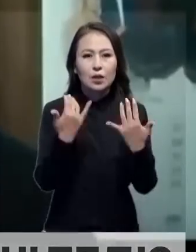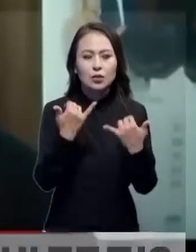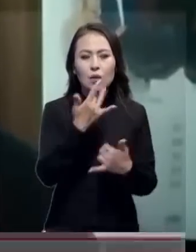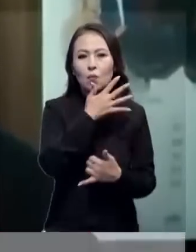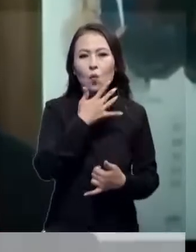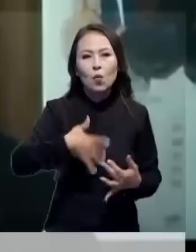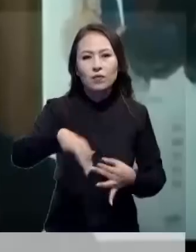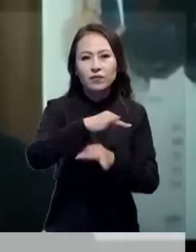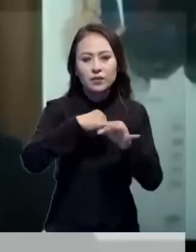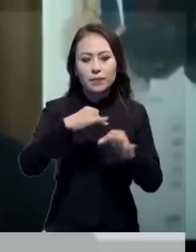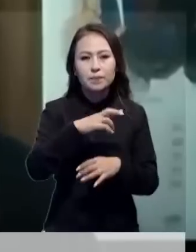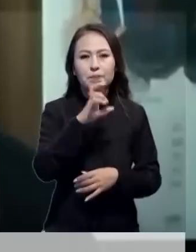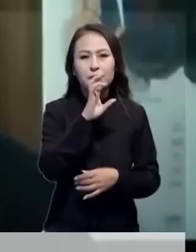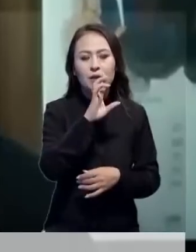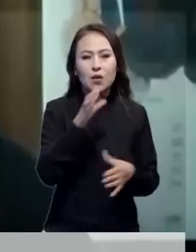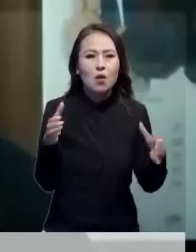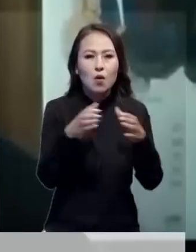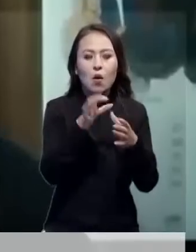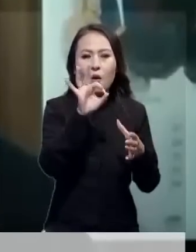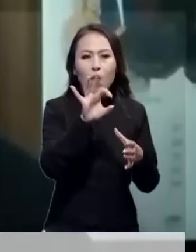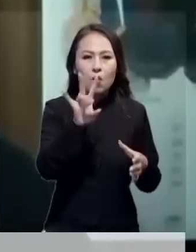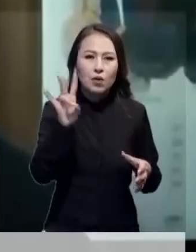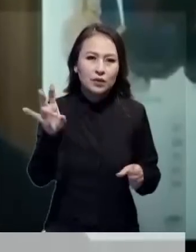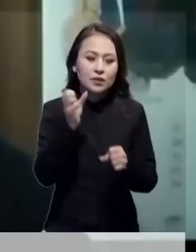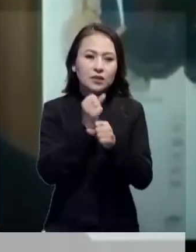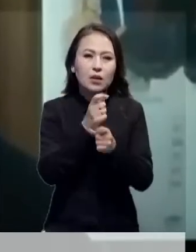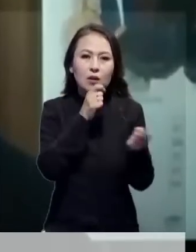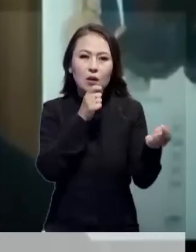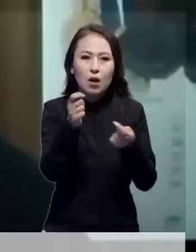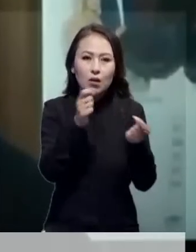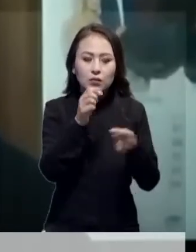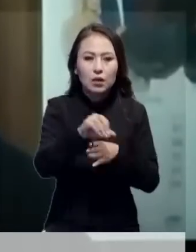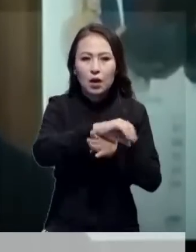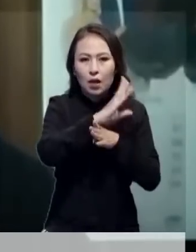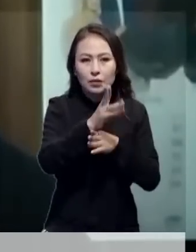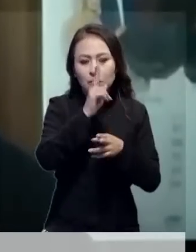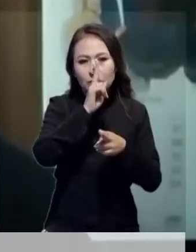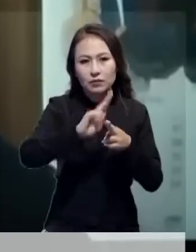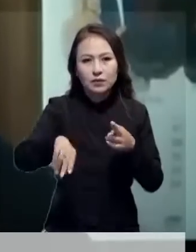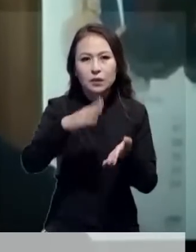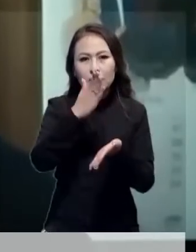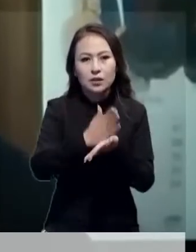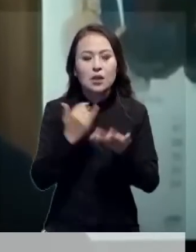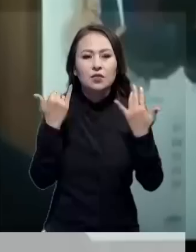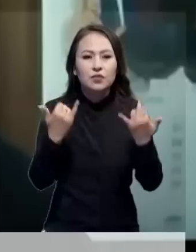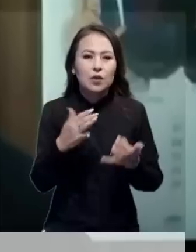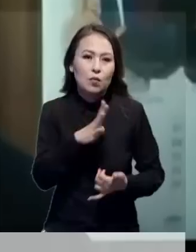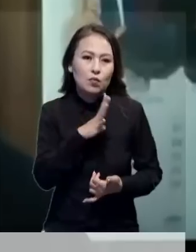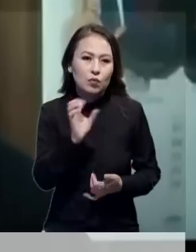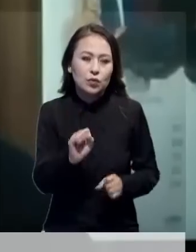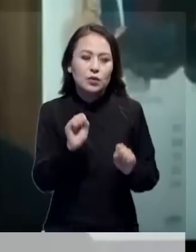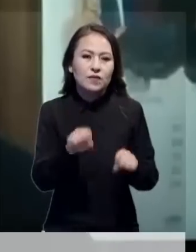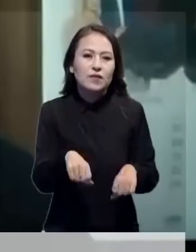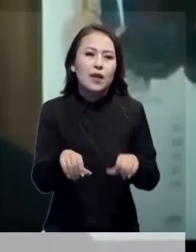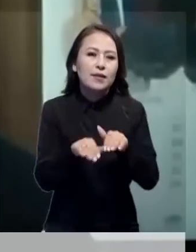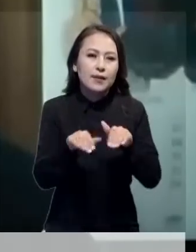Көптеген сарапшы Біріккен Ұлттар ұйымының ең үлкен алаң ретінде қауіпсіздікті қамтамасыз ету күшінен айырылып жатқанын айтып жүр. Бәлкім бұл ұсын белгілі